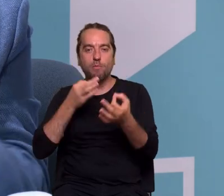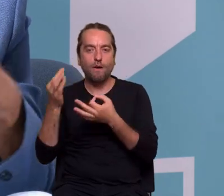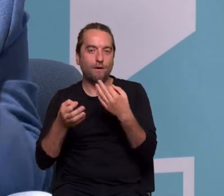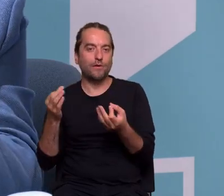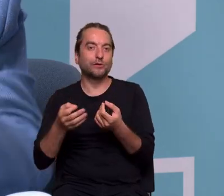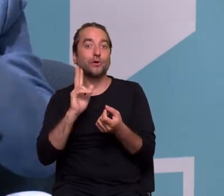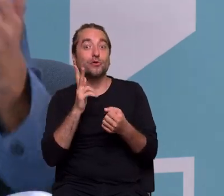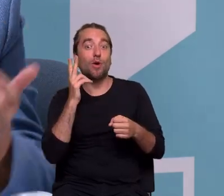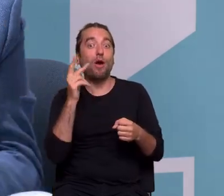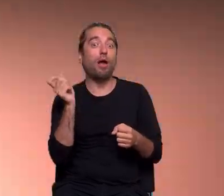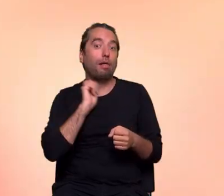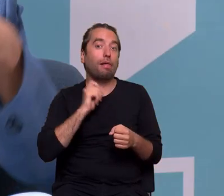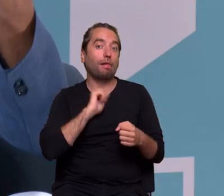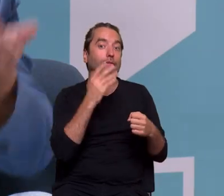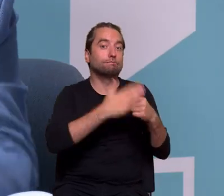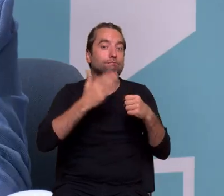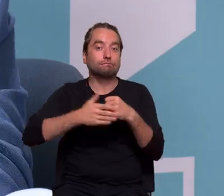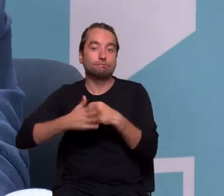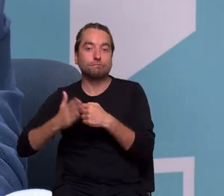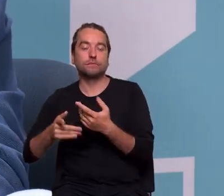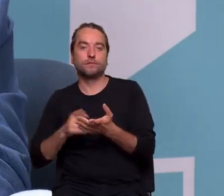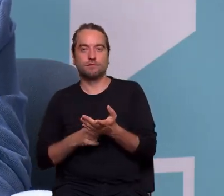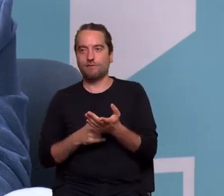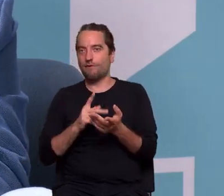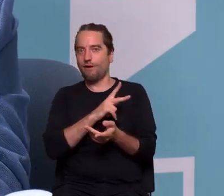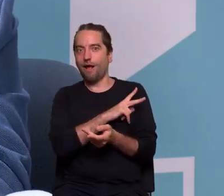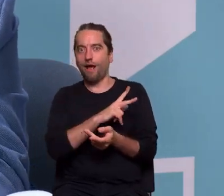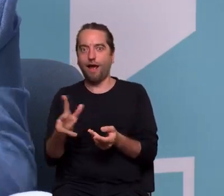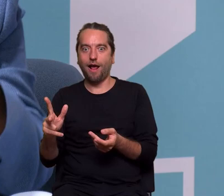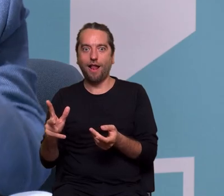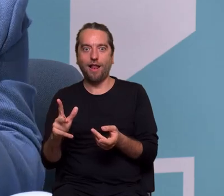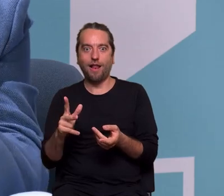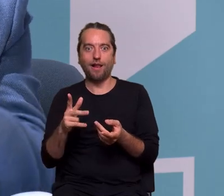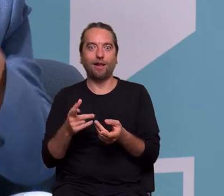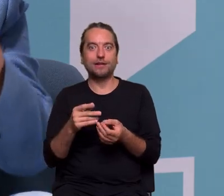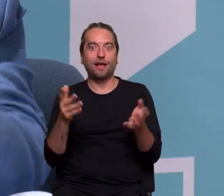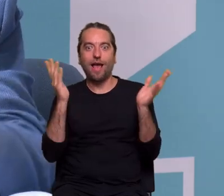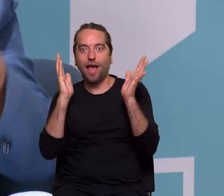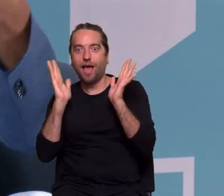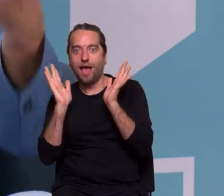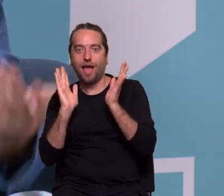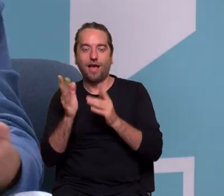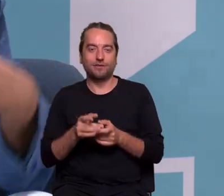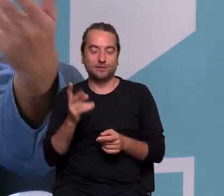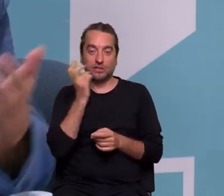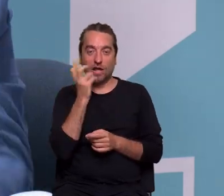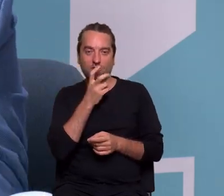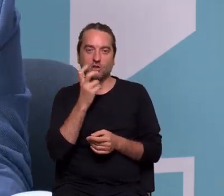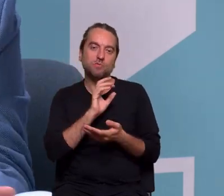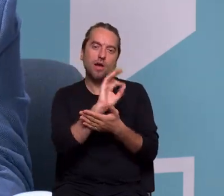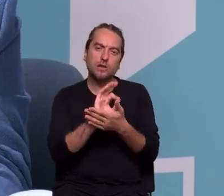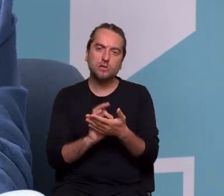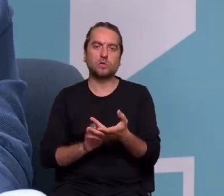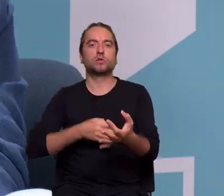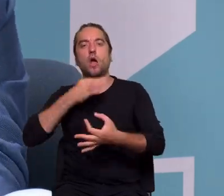innych ludziach. To się cieszyło ogromną popularnością. Były ryciny przedstawiające, były opowieści, pieśni i